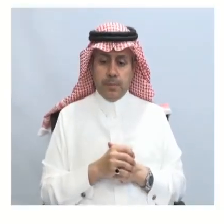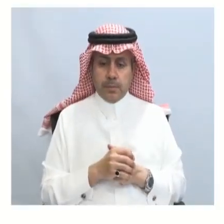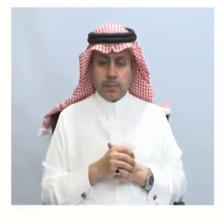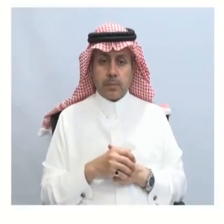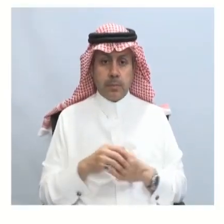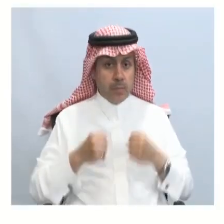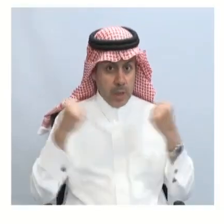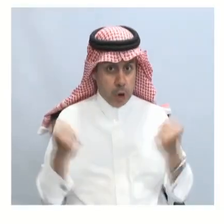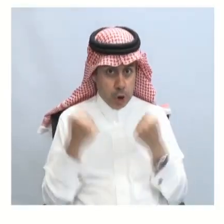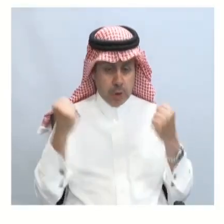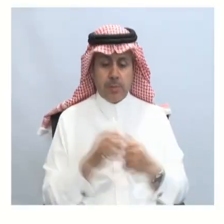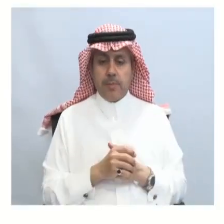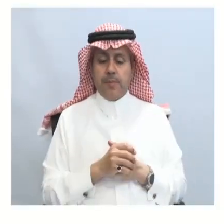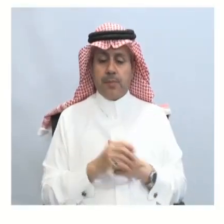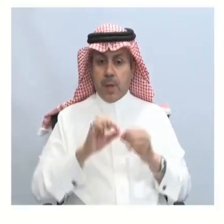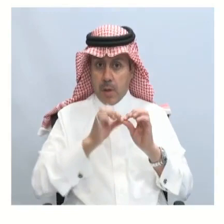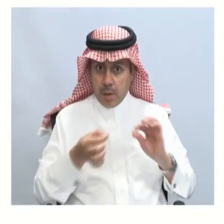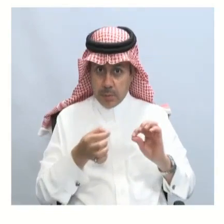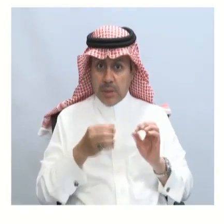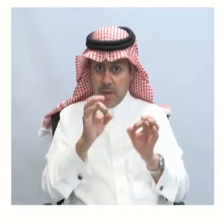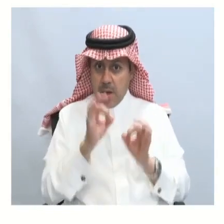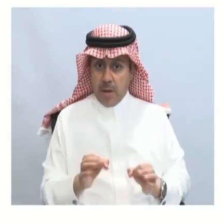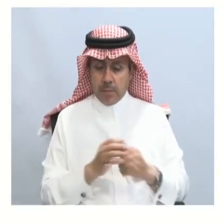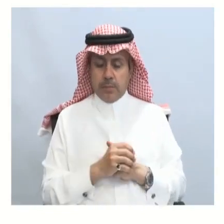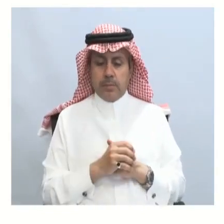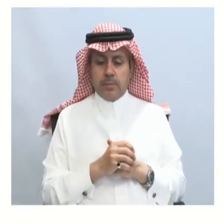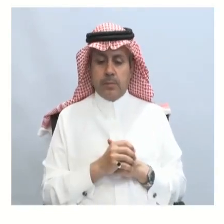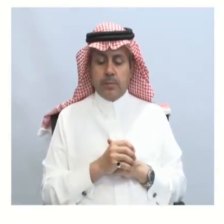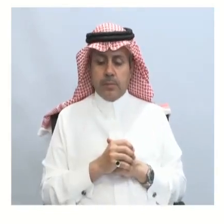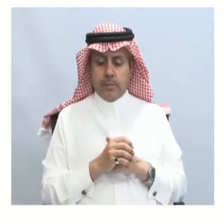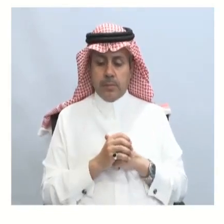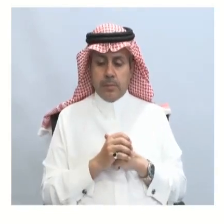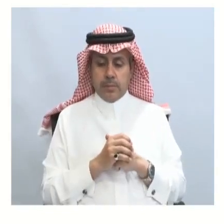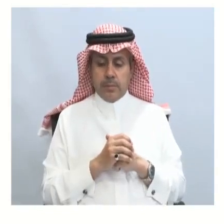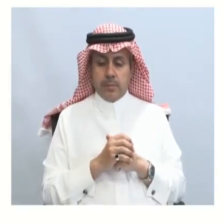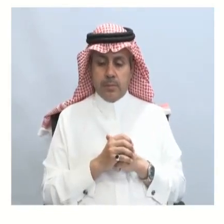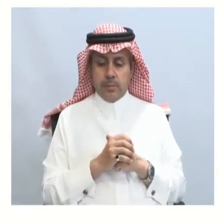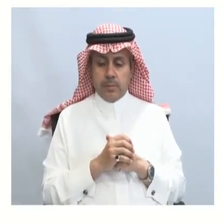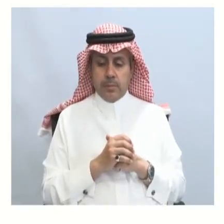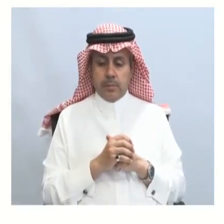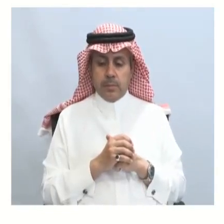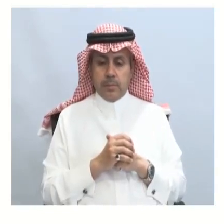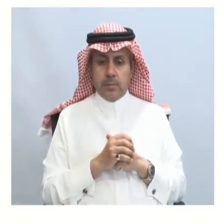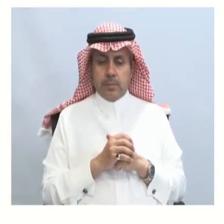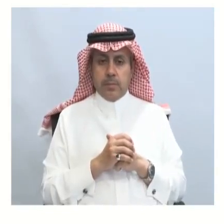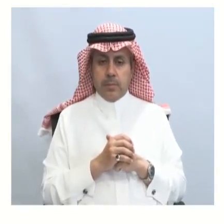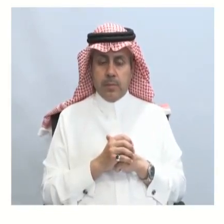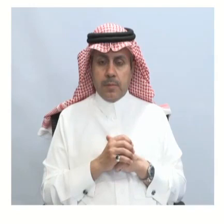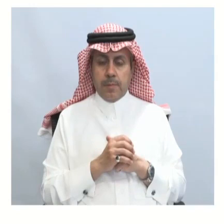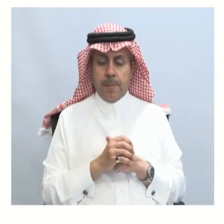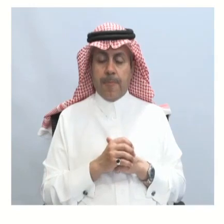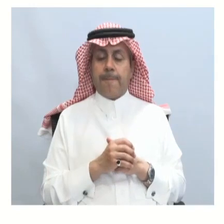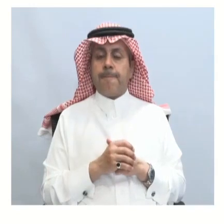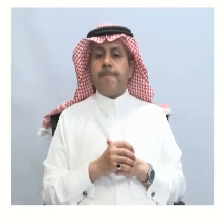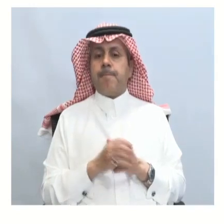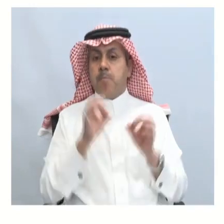الربط بين هذه الايه وهي يا ايها الذين امن اتقوا الله حق تقاته ولا تموتن الا وانتم مسلمون واعتصموا